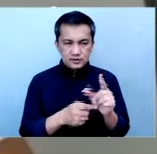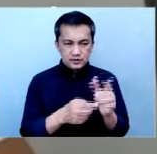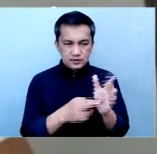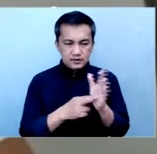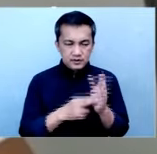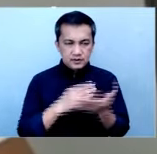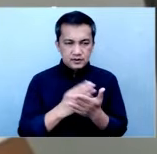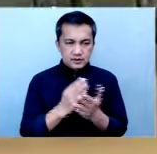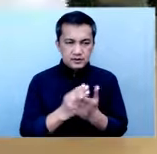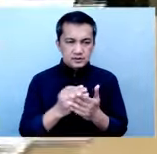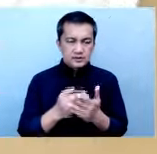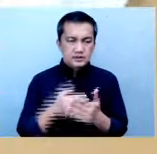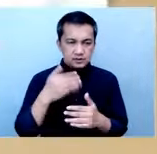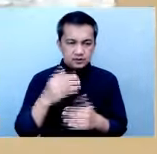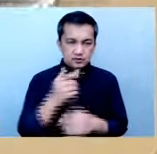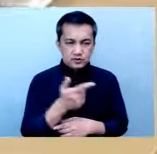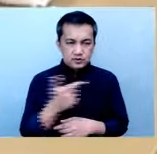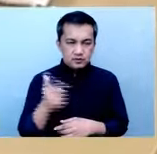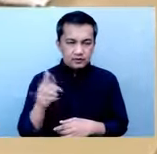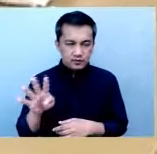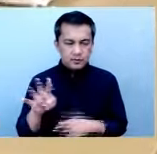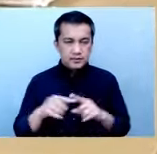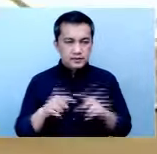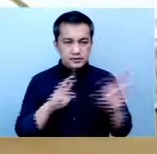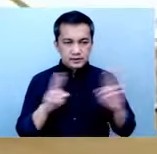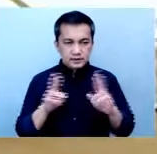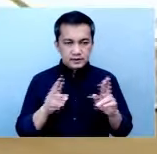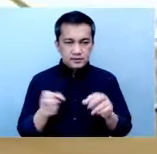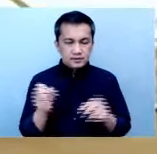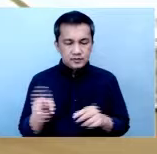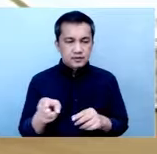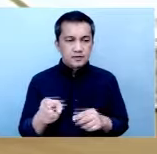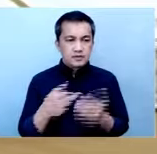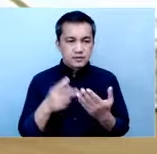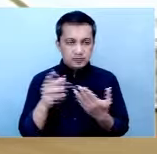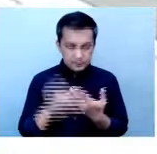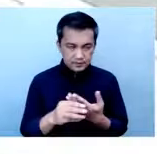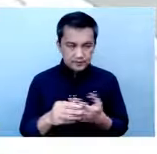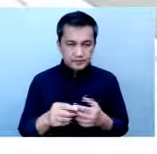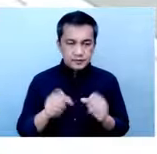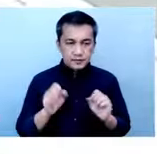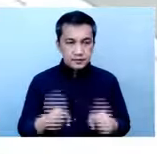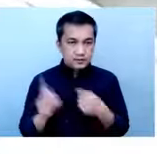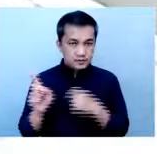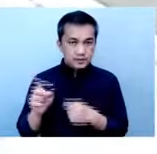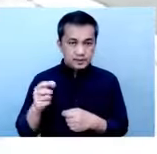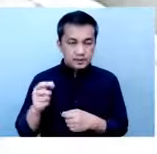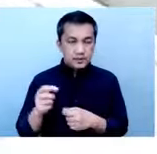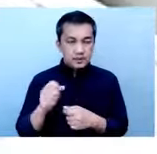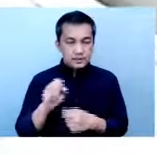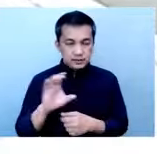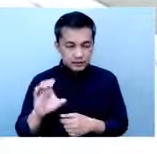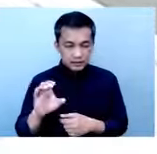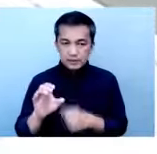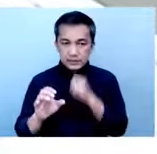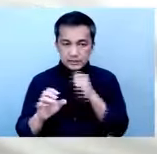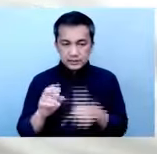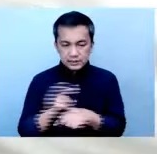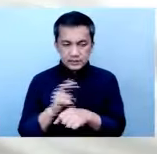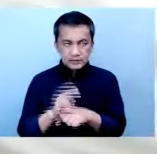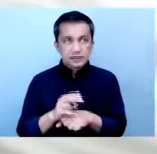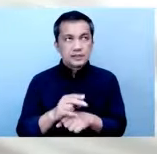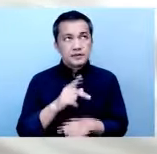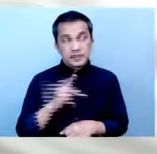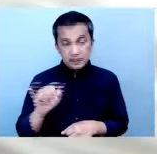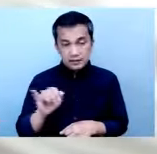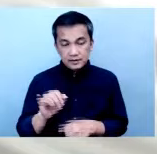para sa 2024. Pero handa naman daw silang ipatupad ang programa. Nanindigan din ng kadihim na hindi ginagamit sa People's Initiative